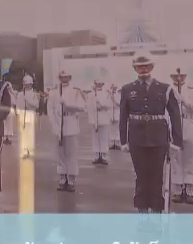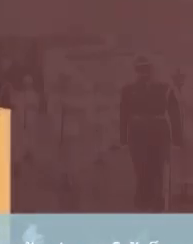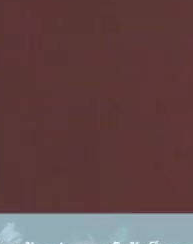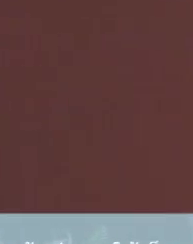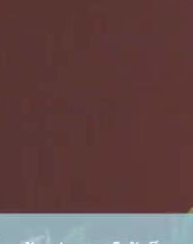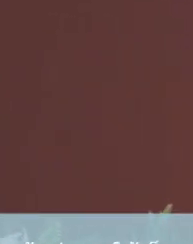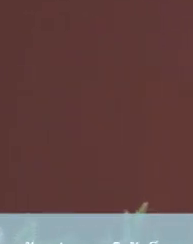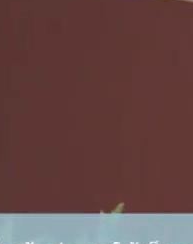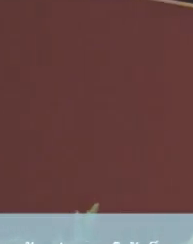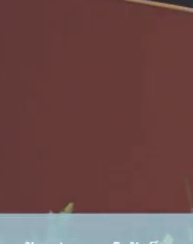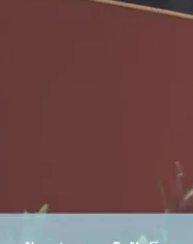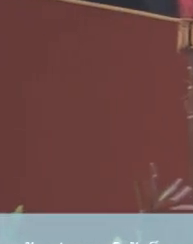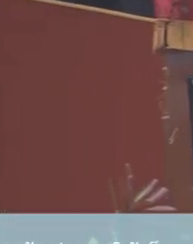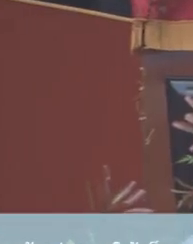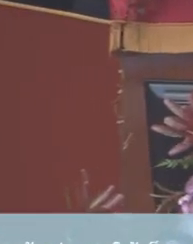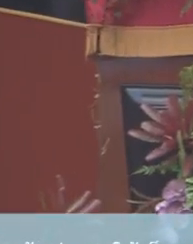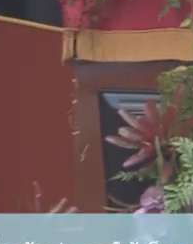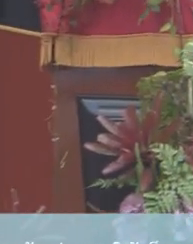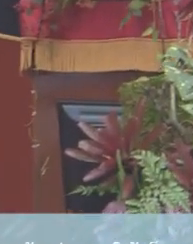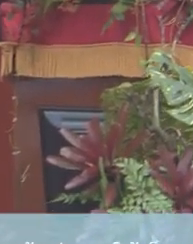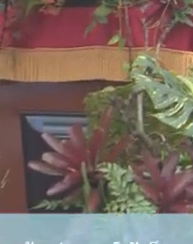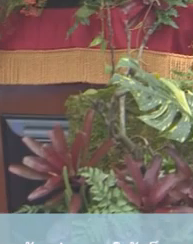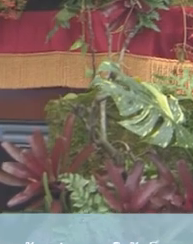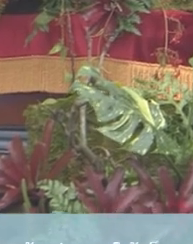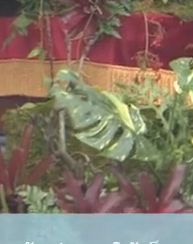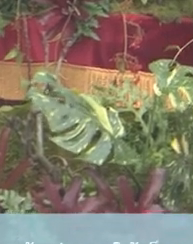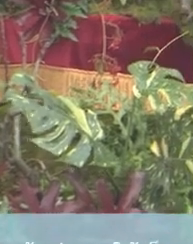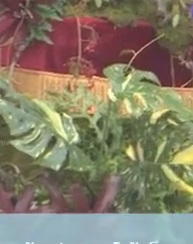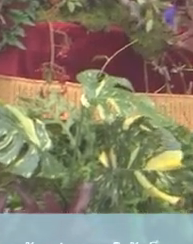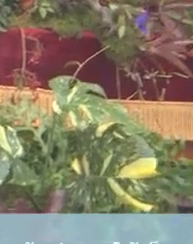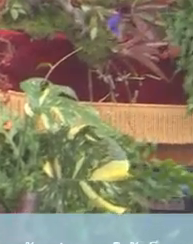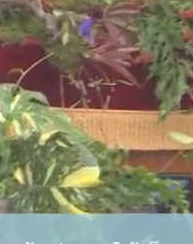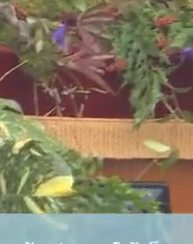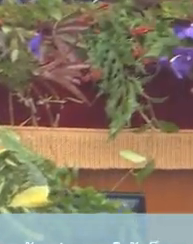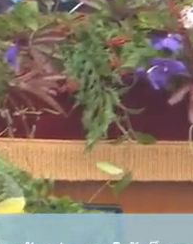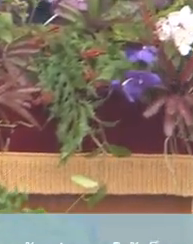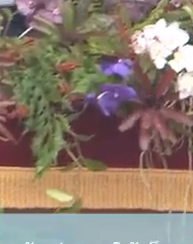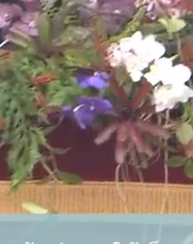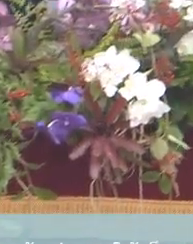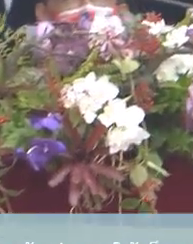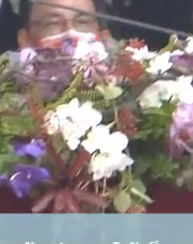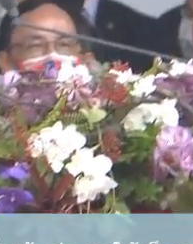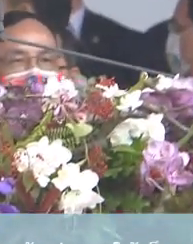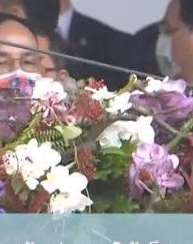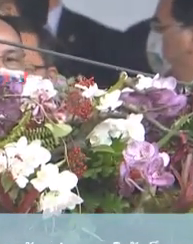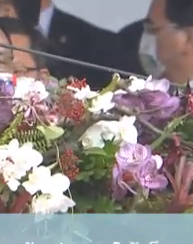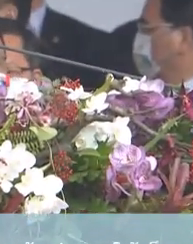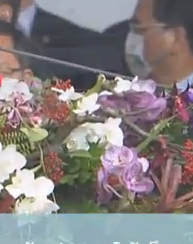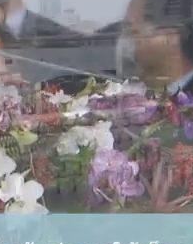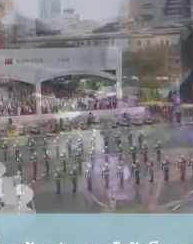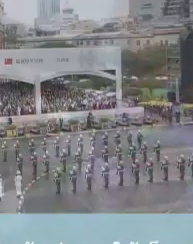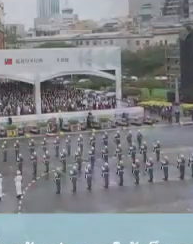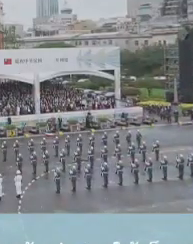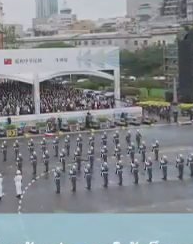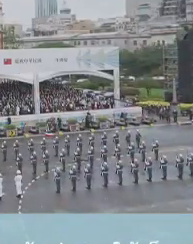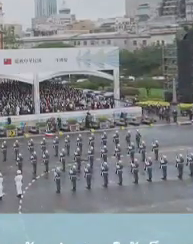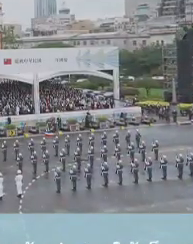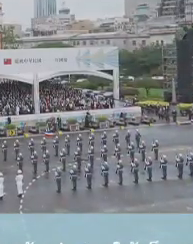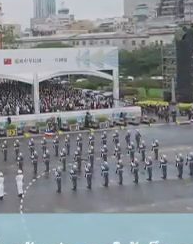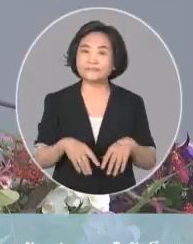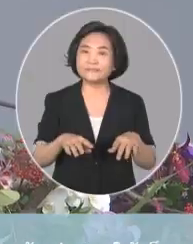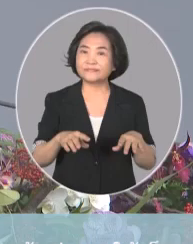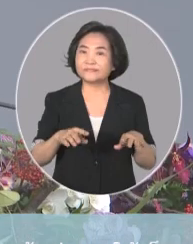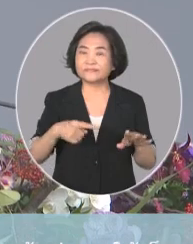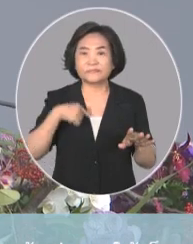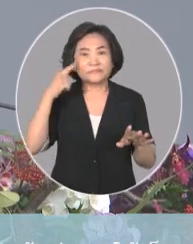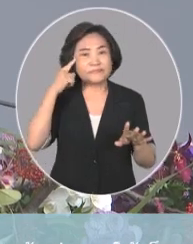สุนทรพจน์ของประธานาธิบดีไช่อิงเหวินในพิธีฉลองวันชาติปีนี้นอกจากจะมีการให้กำลังใจและขอบคุณบุคลากรทางการ